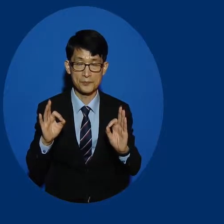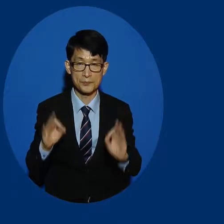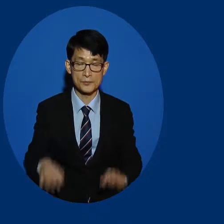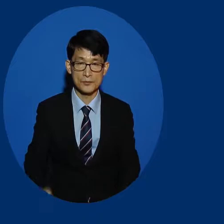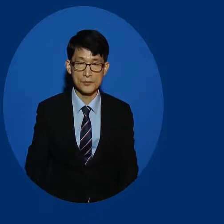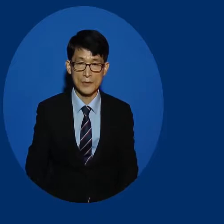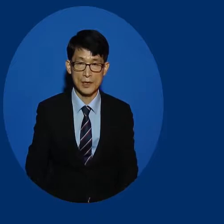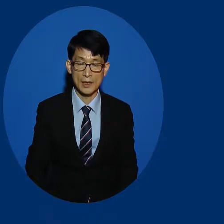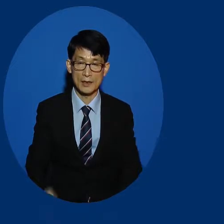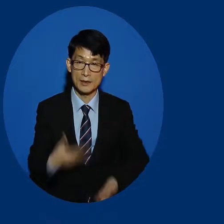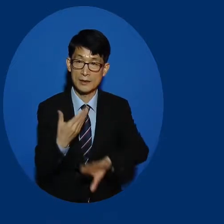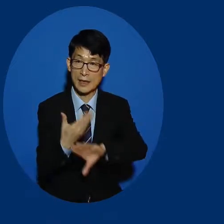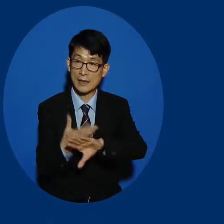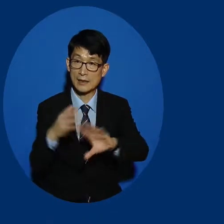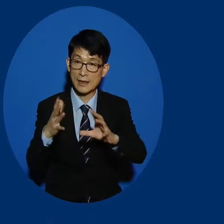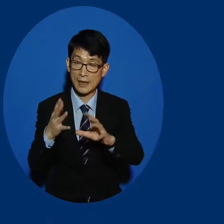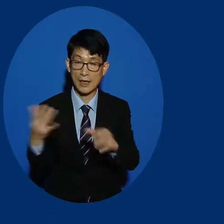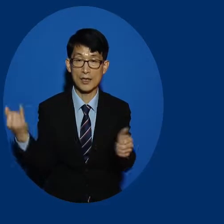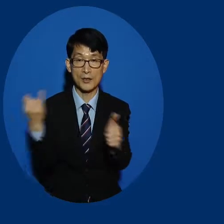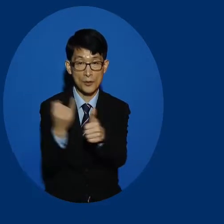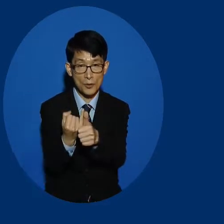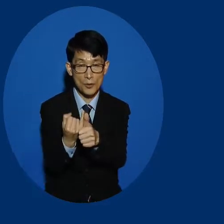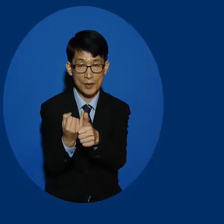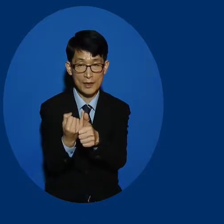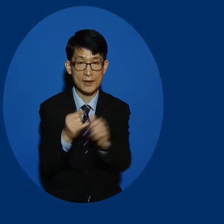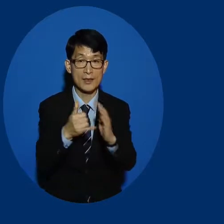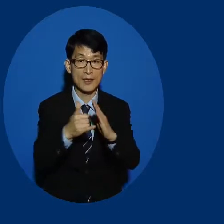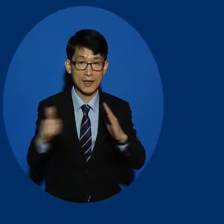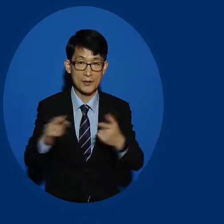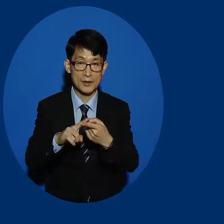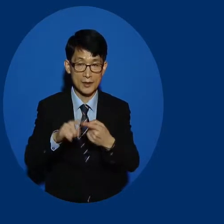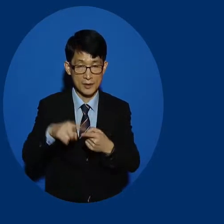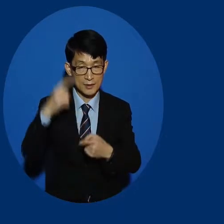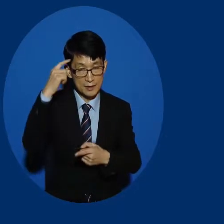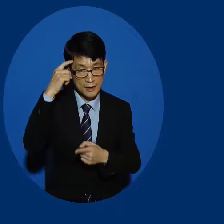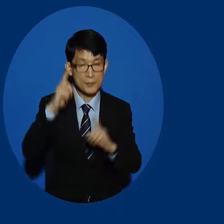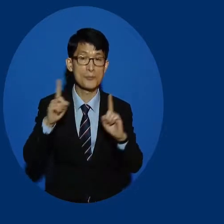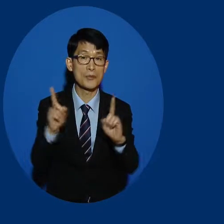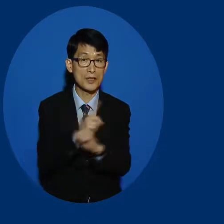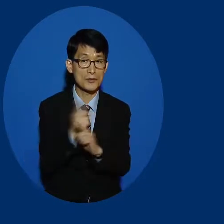다문화 인식 개선을 위한 광고가 굉장히 많이 등장하는 것을 볼 수 있을 겁니다.